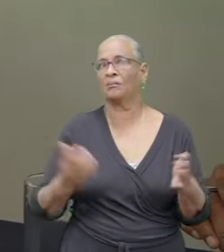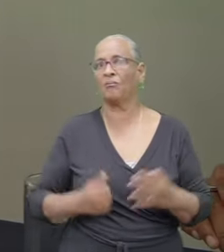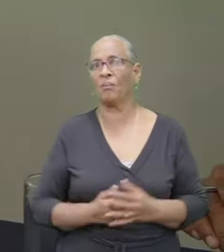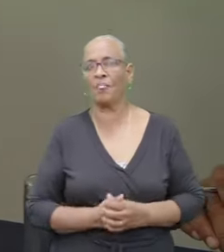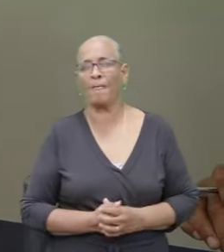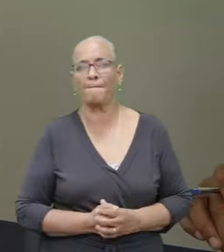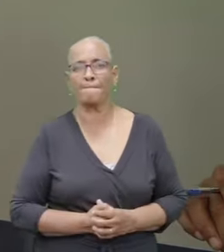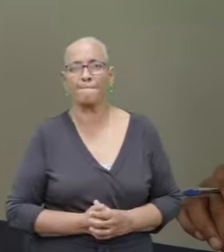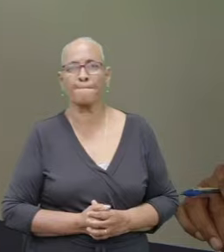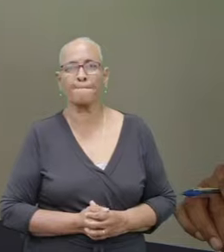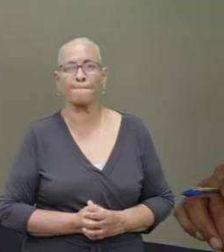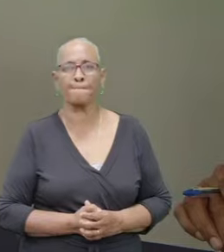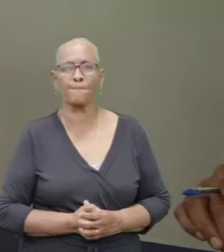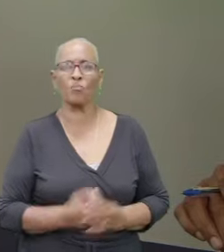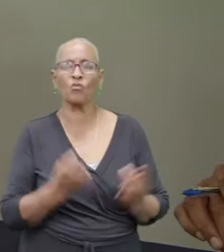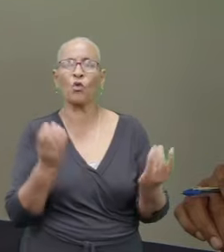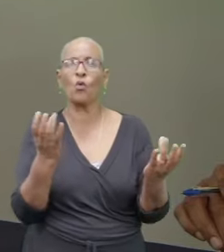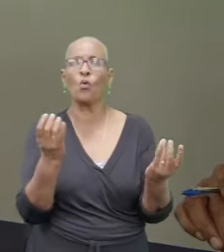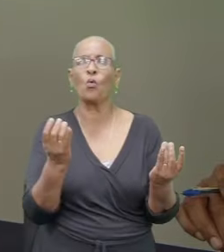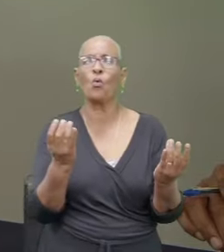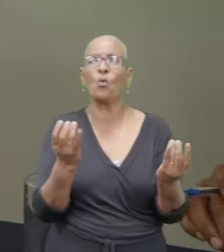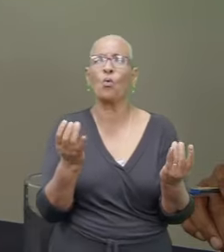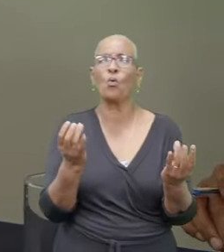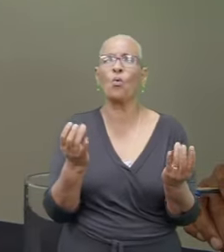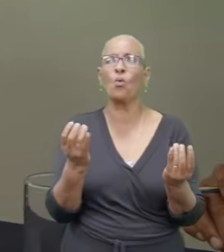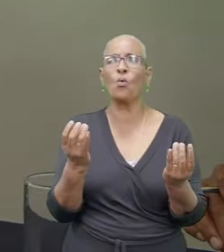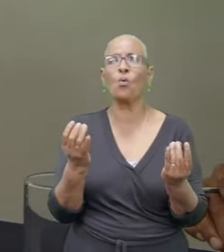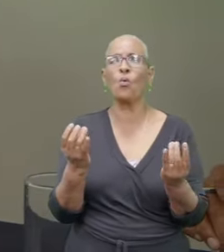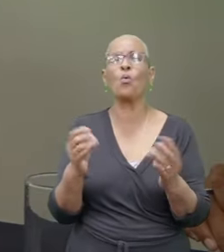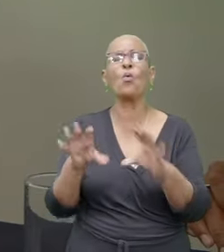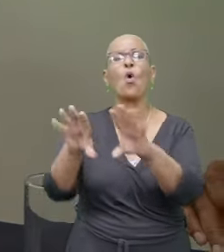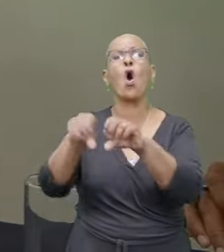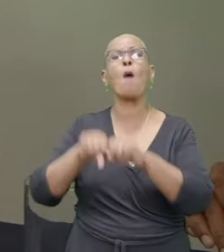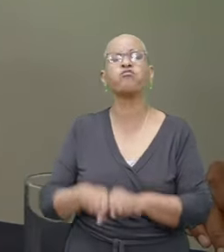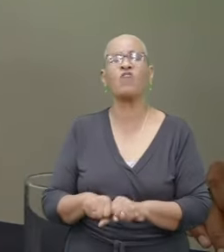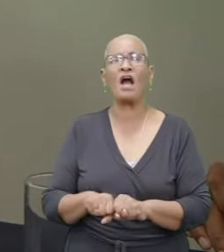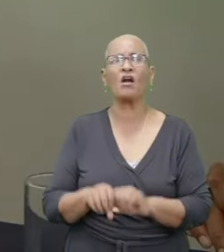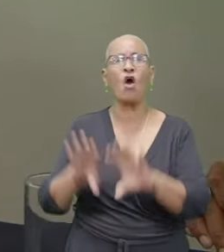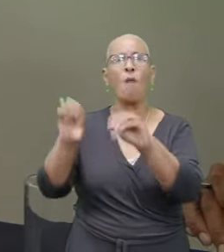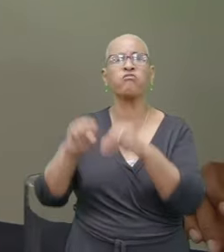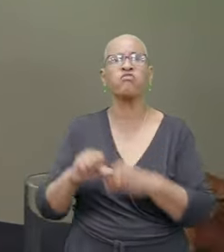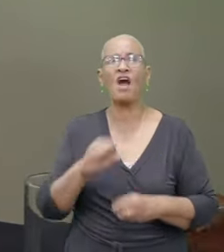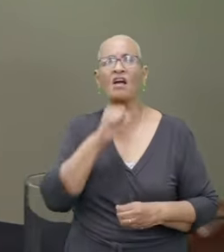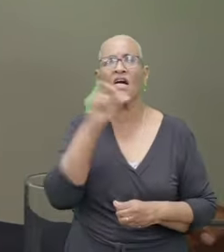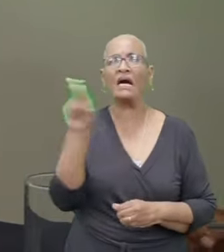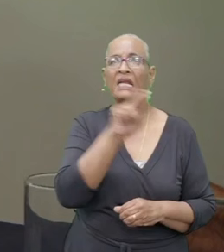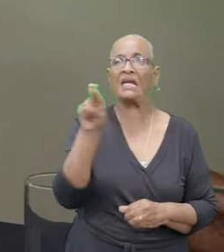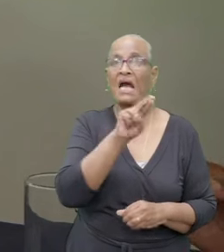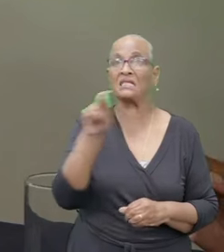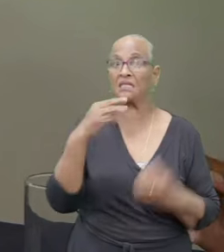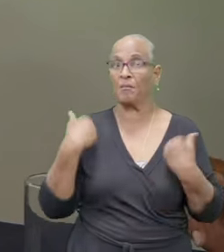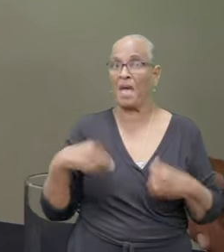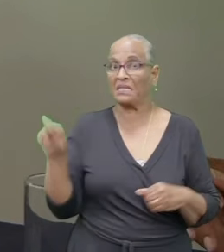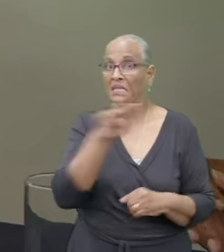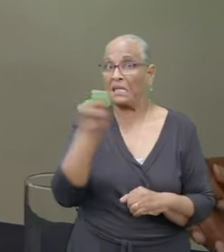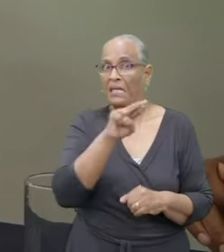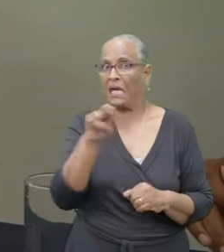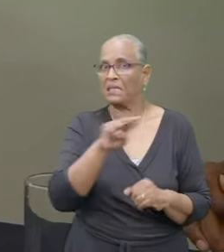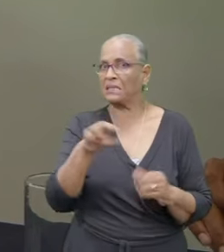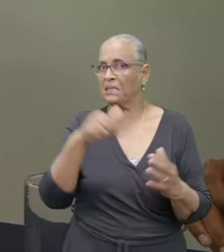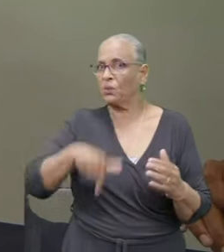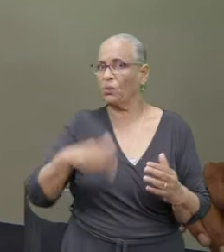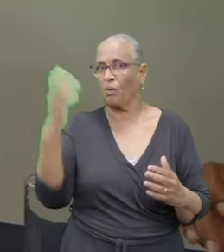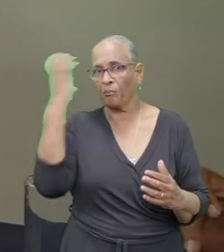eigenlijk? Hoe gaat u opvangen wat de reacties zijn hierop? Wat er gaat gebeuren? Er gaat een reactie komen hierop.